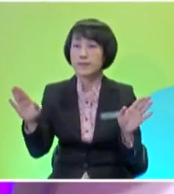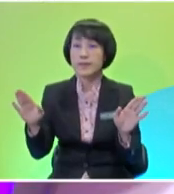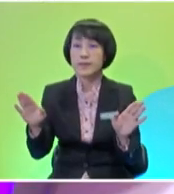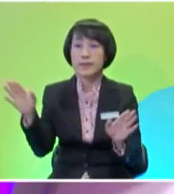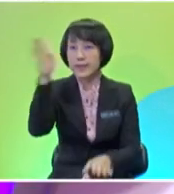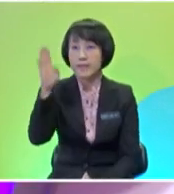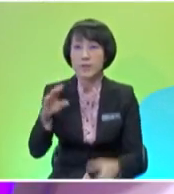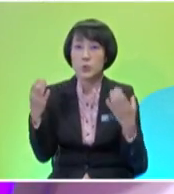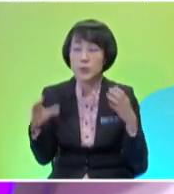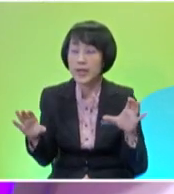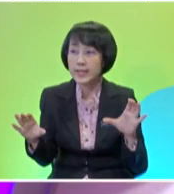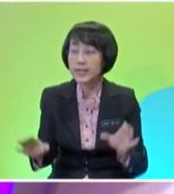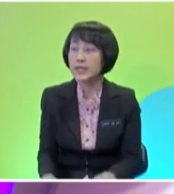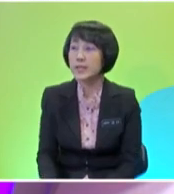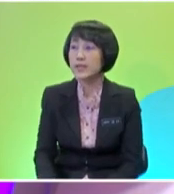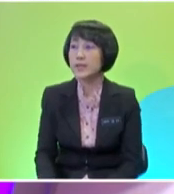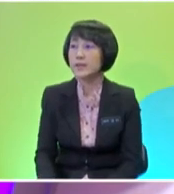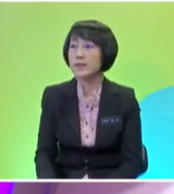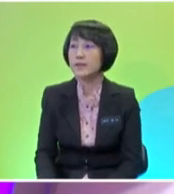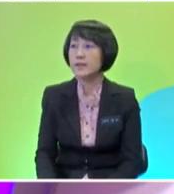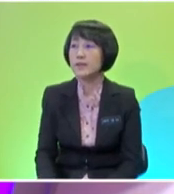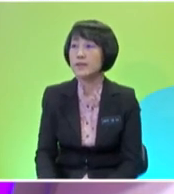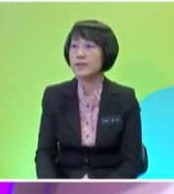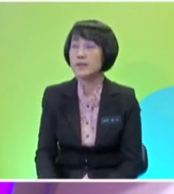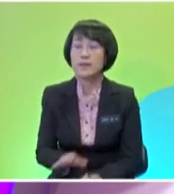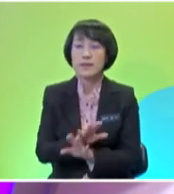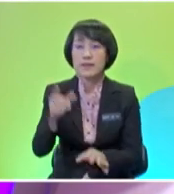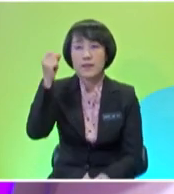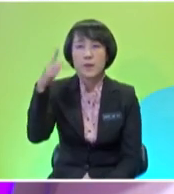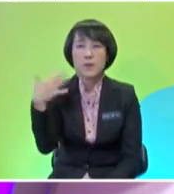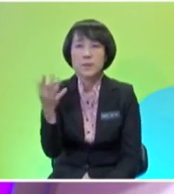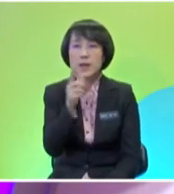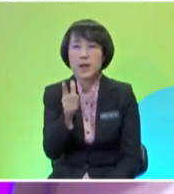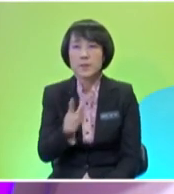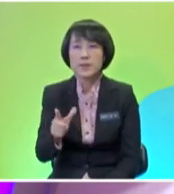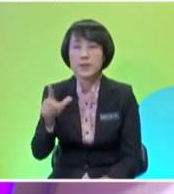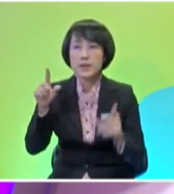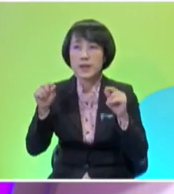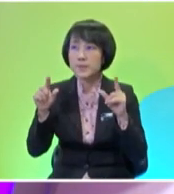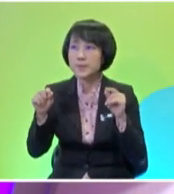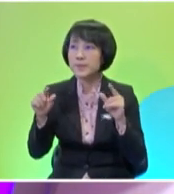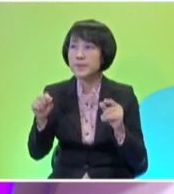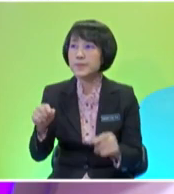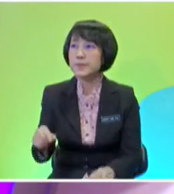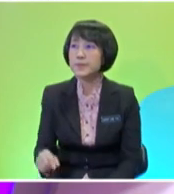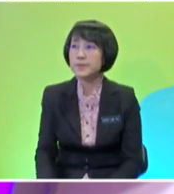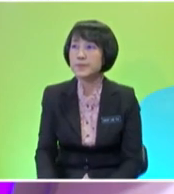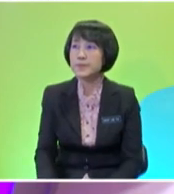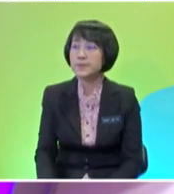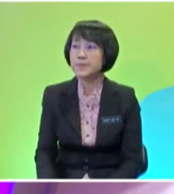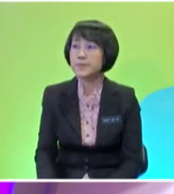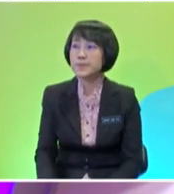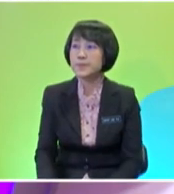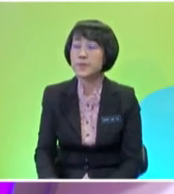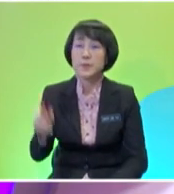panas ni, mungkin mereka tak faham berapa lama tempoh gam ni akan akan boleh digunakan sehingga dia kering. Okey, pastikan dia